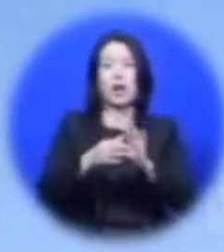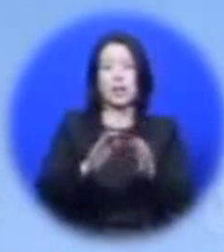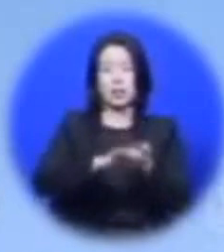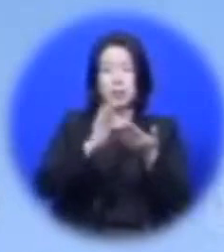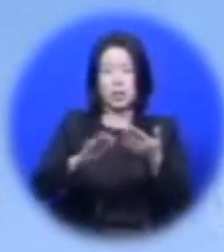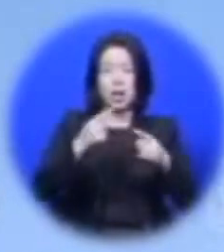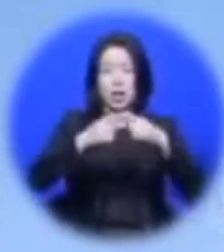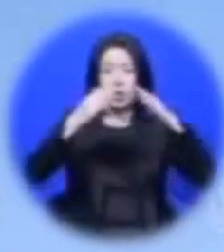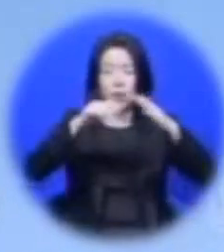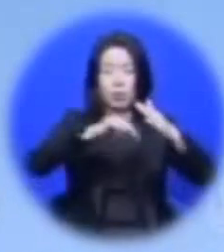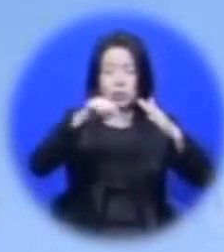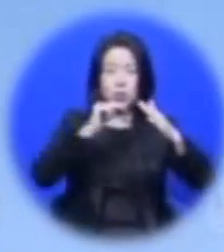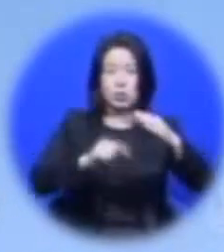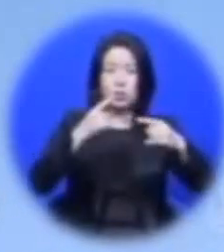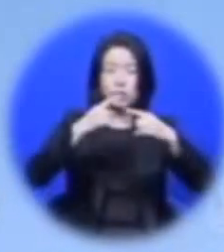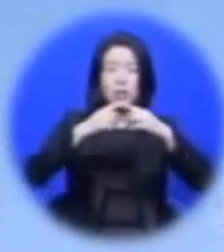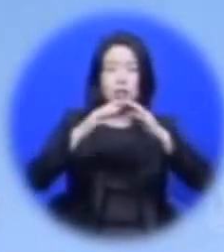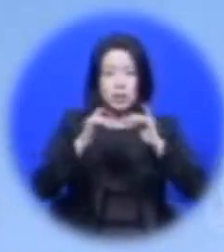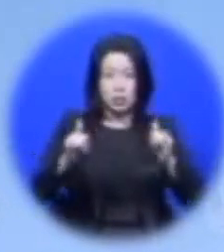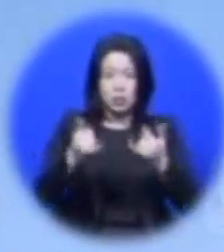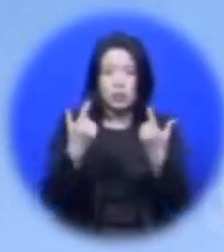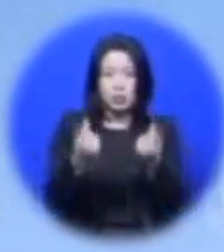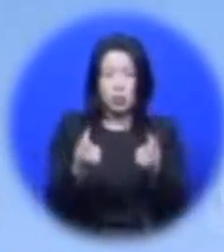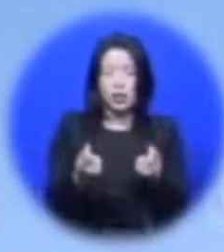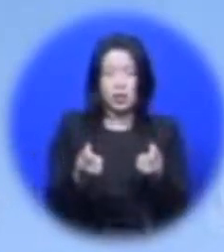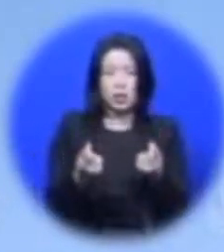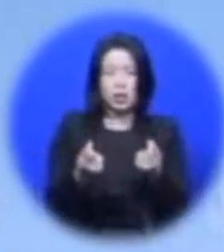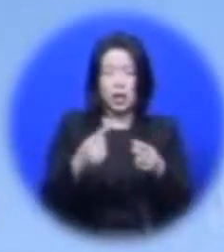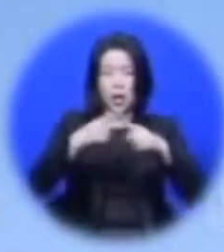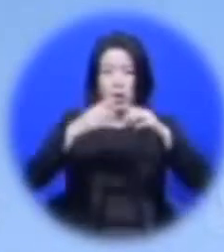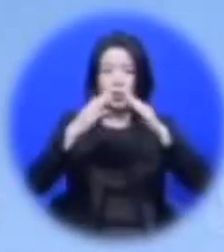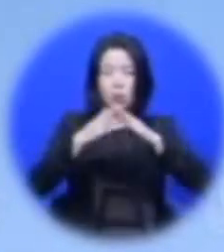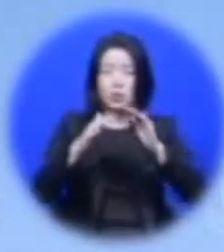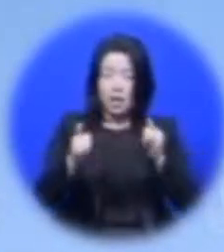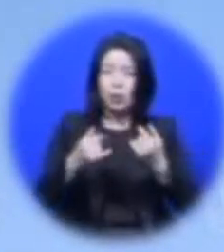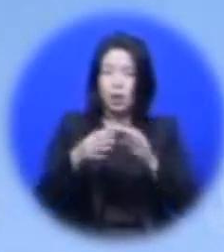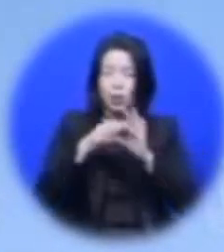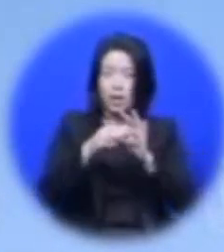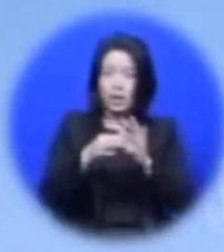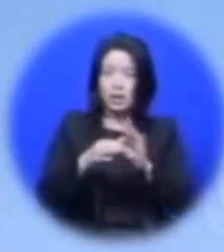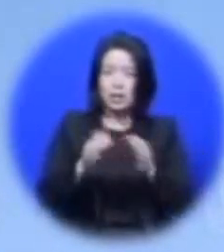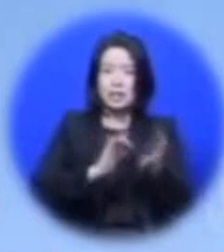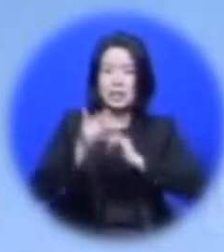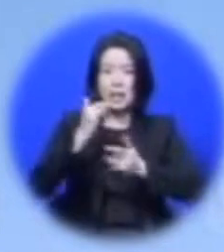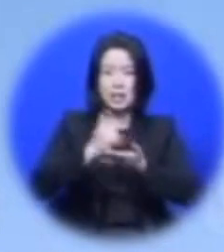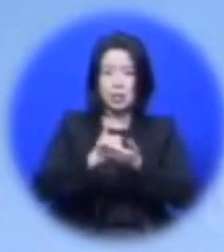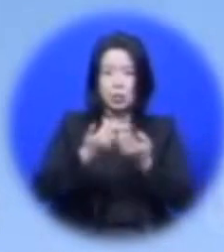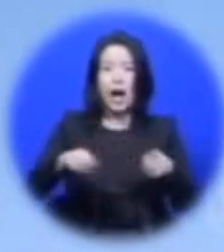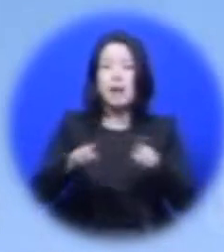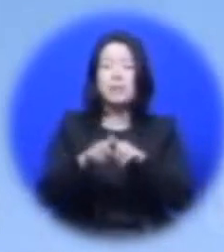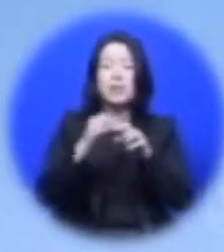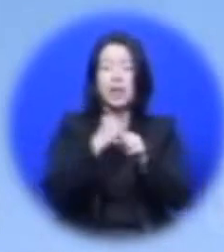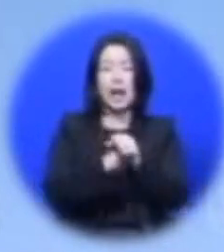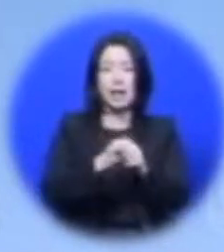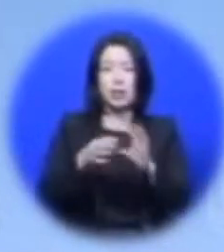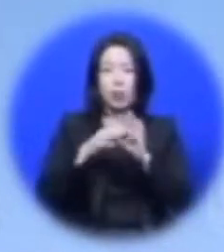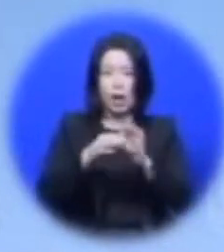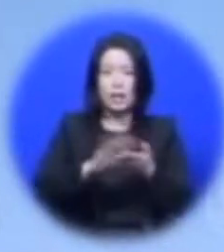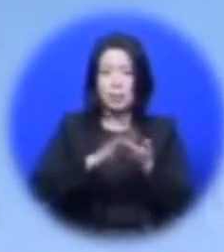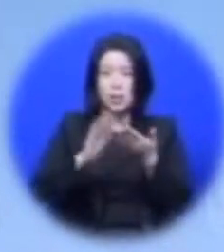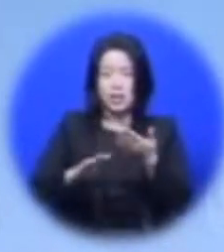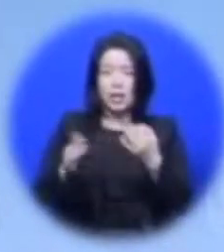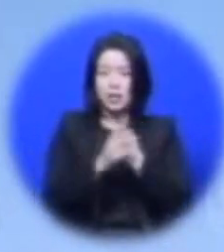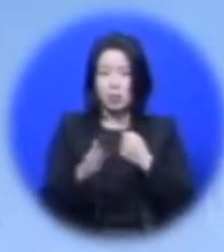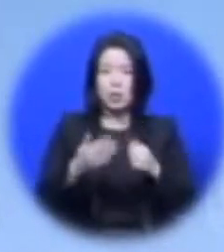교회에서 교인들끼리도 똑같습니다. 교우들과의 관계는 다 예수님과 함께하는 관계예요. 그러므로 교인들을 볼